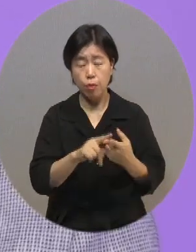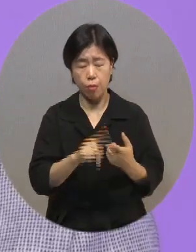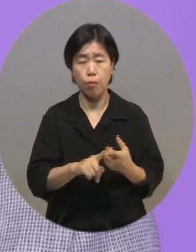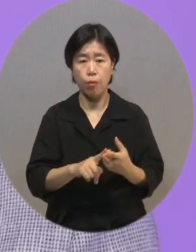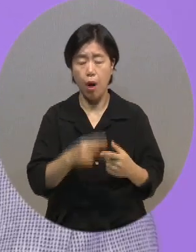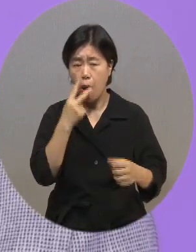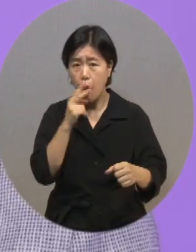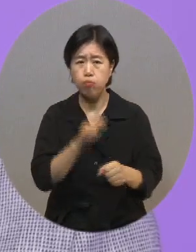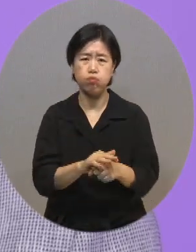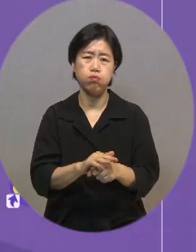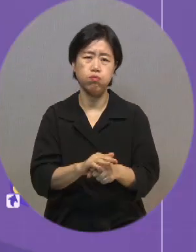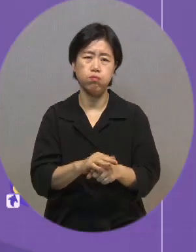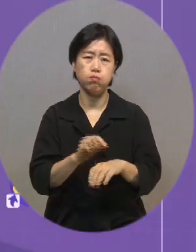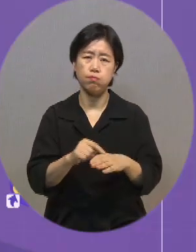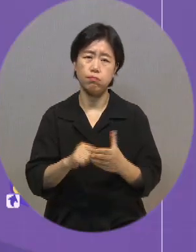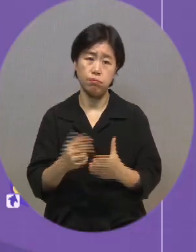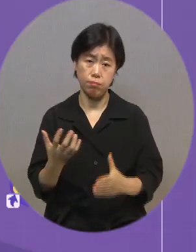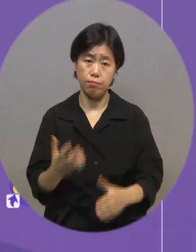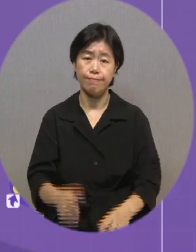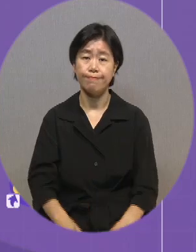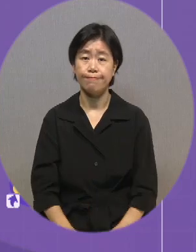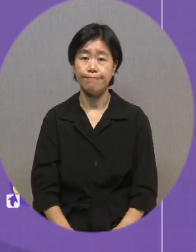생각하면 가슴이 아픕니다.